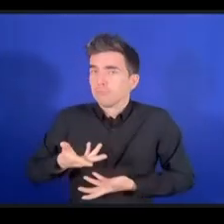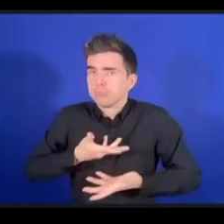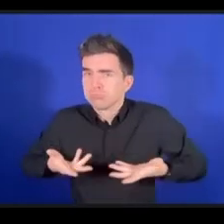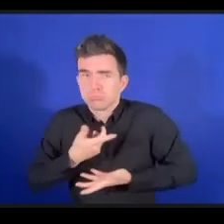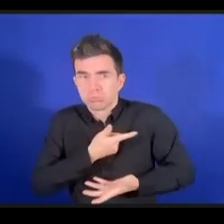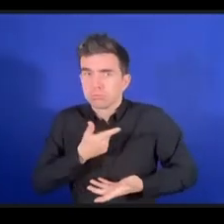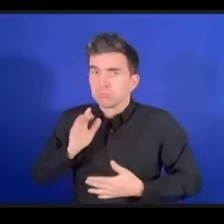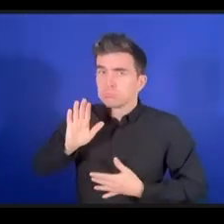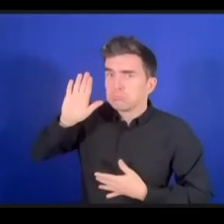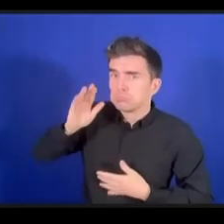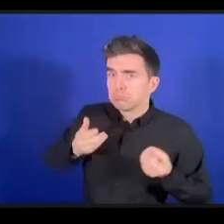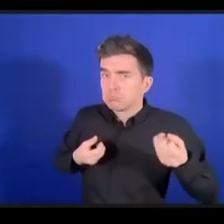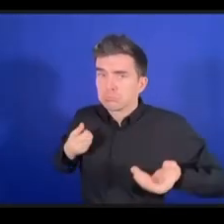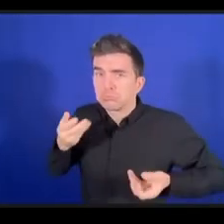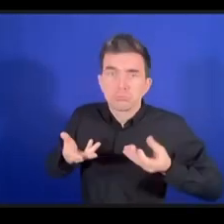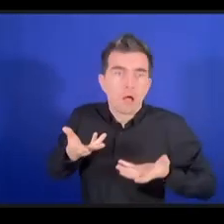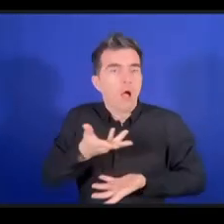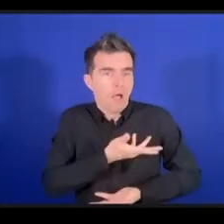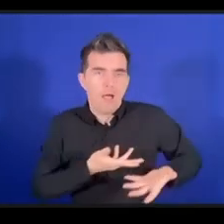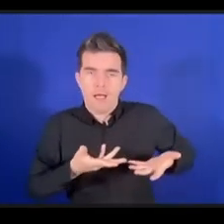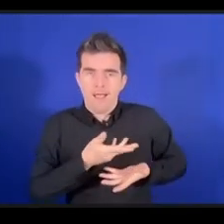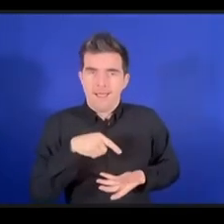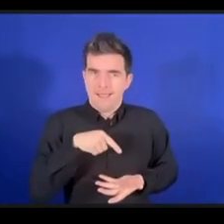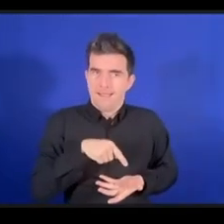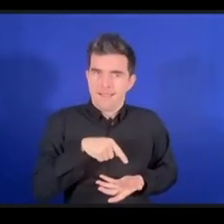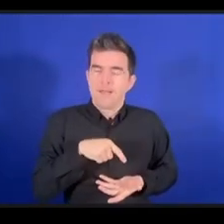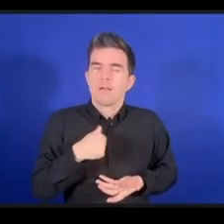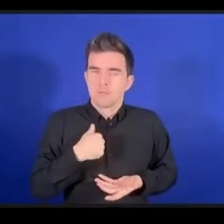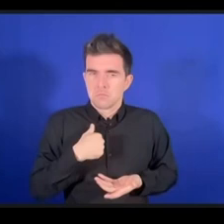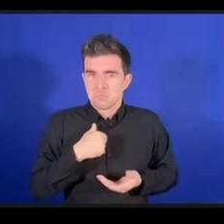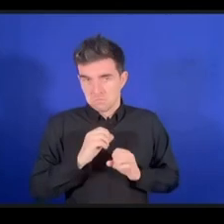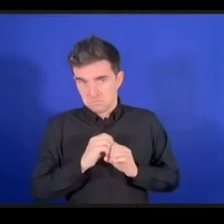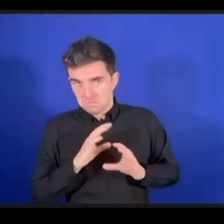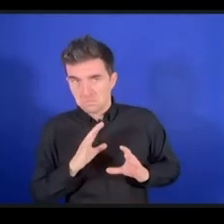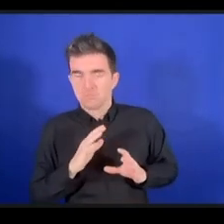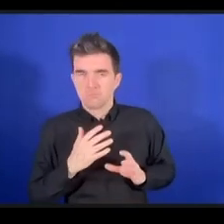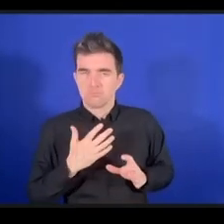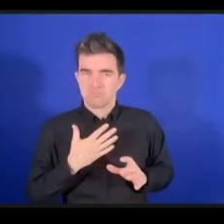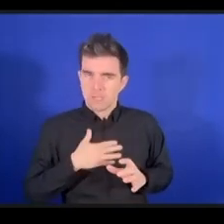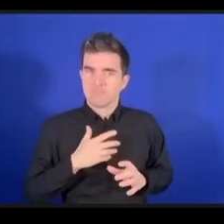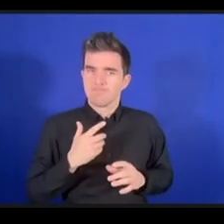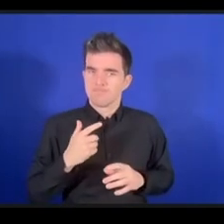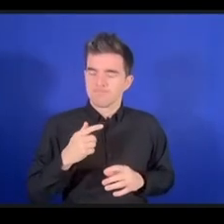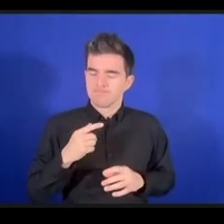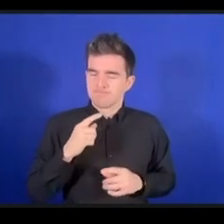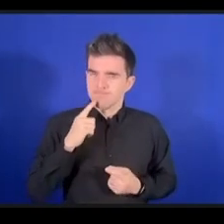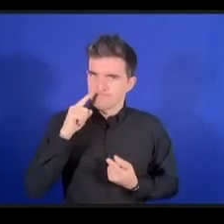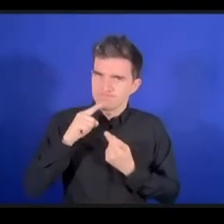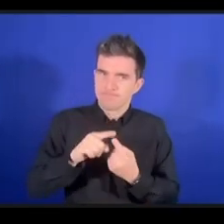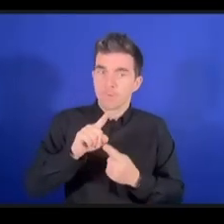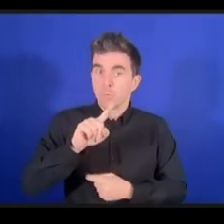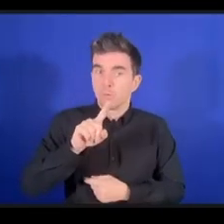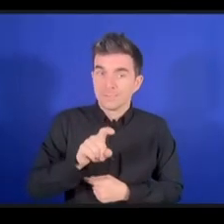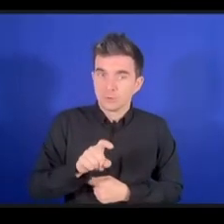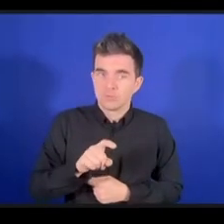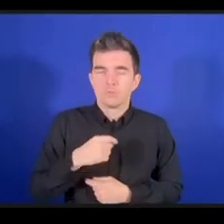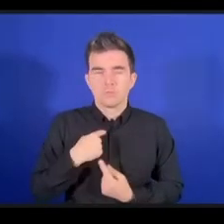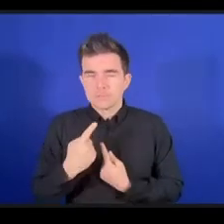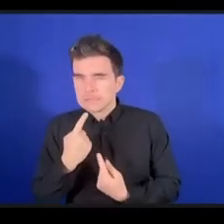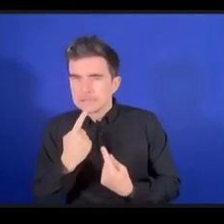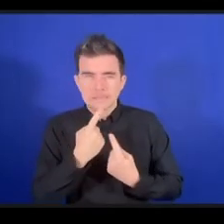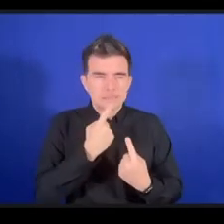下面我再来回答您的这个问题。我们在这儿讲的是还没有上网的人上